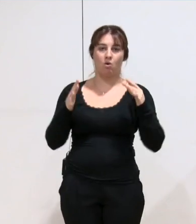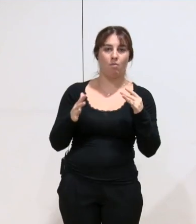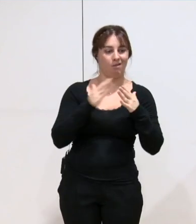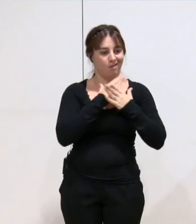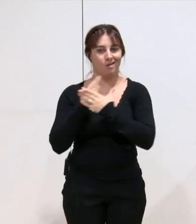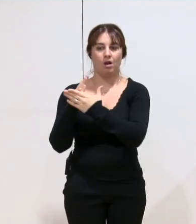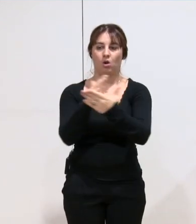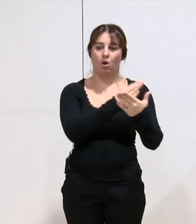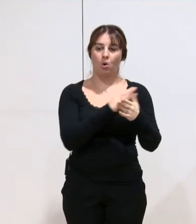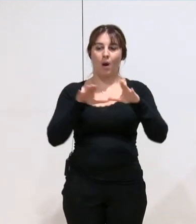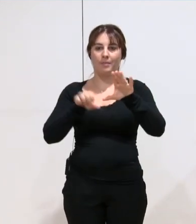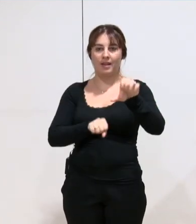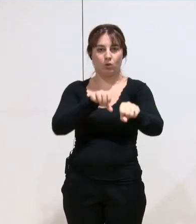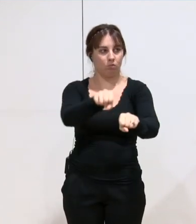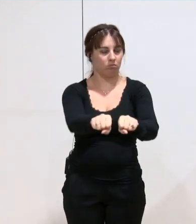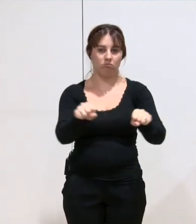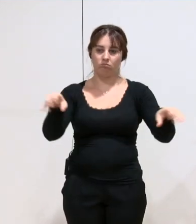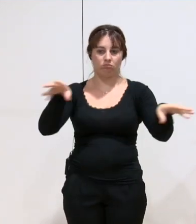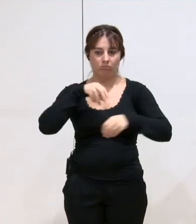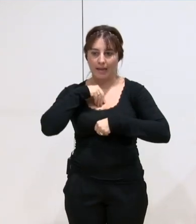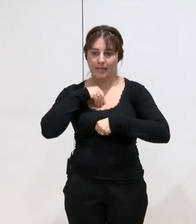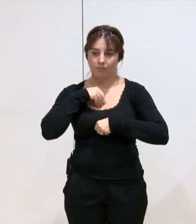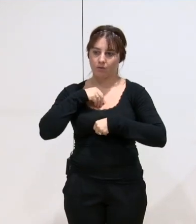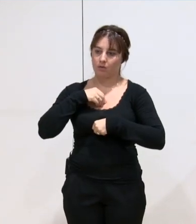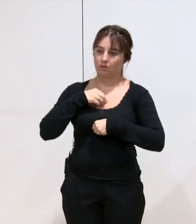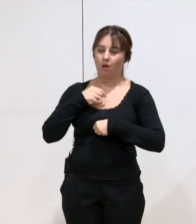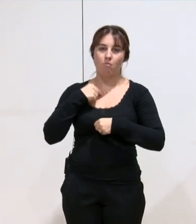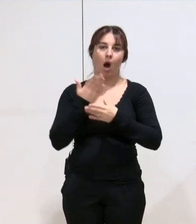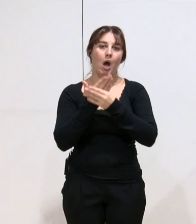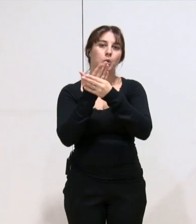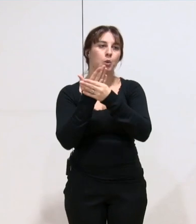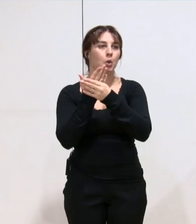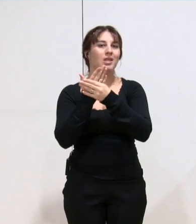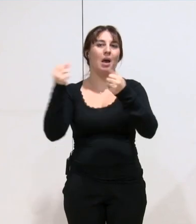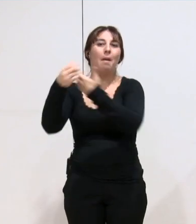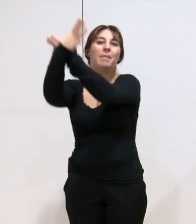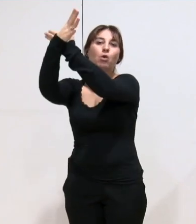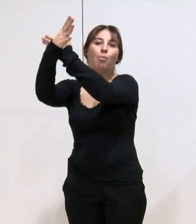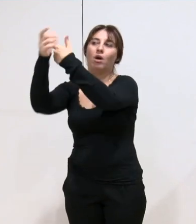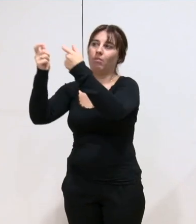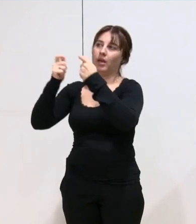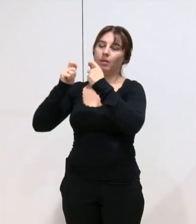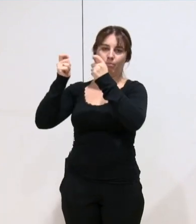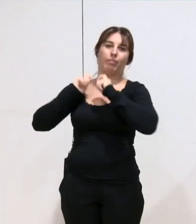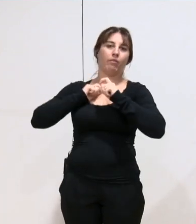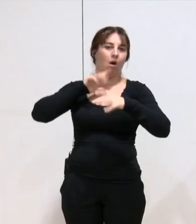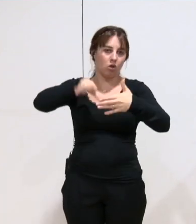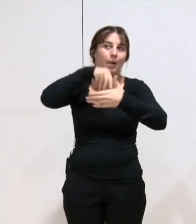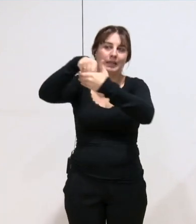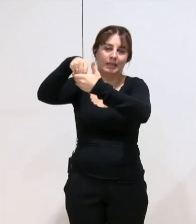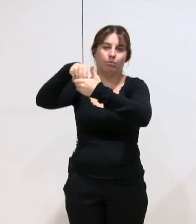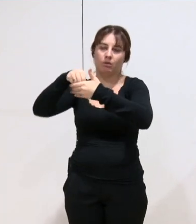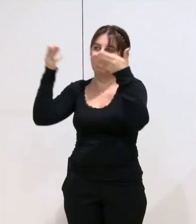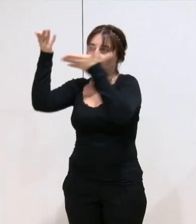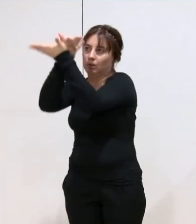a été acceptée. Hein. Je prends la parole sur ce dossier, bien que ce soit un dossier métropolitain, mais effectivement, j'ai été au cœur,